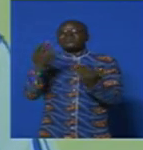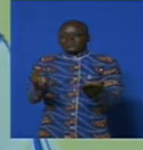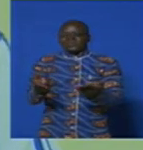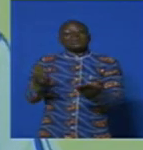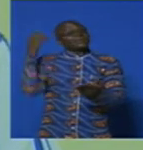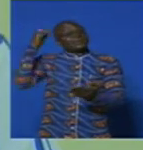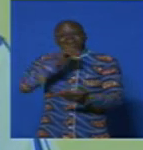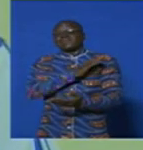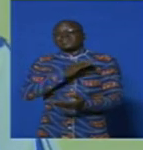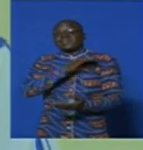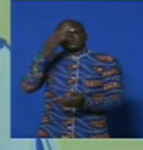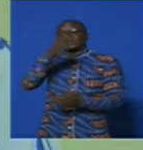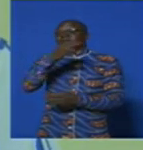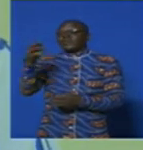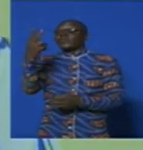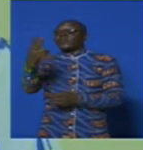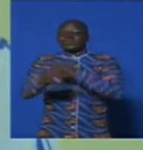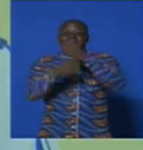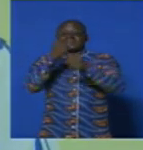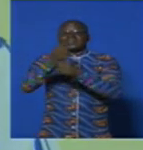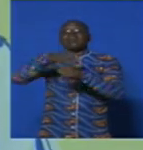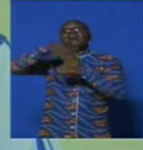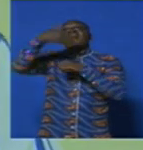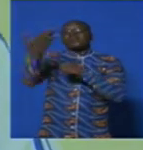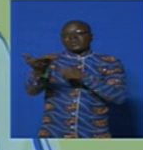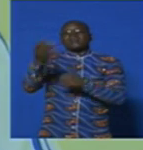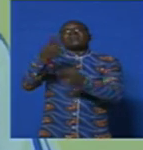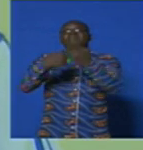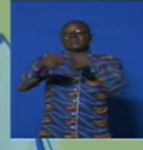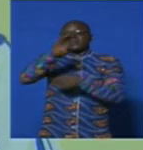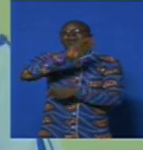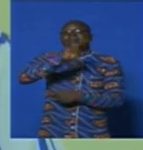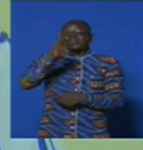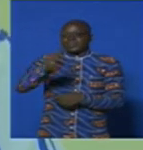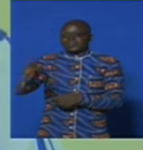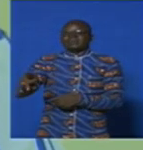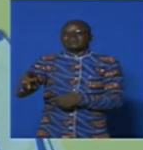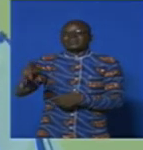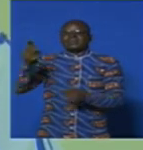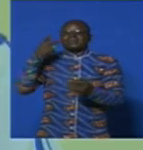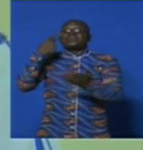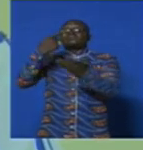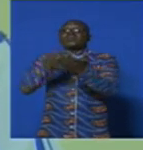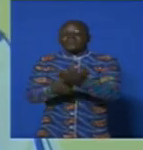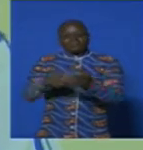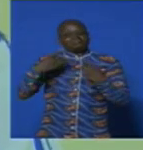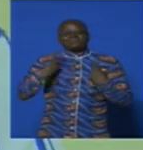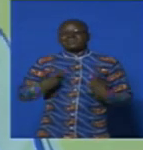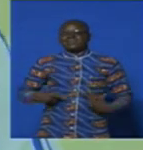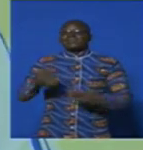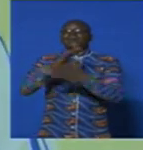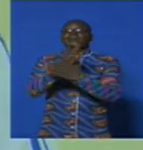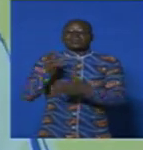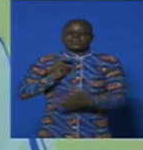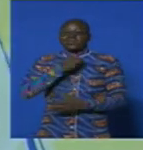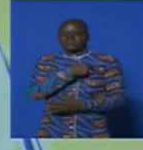Faso 2 ans et demi après l'avènement du MPP. Avec en toile de fond ce constat désolant pour beaucoup d'entre nous et qui s'impose,